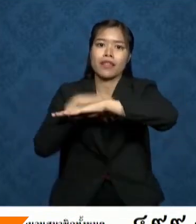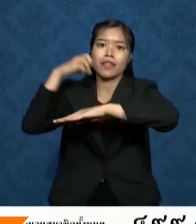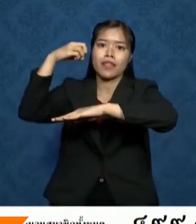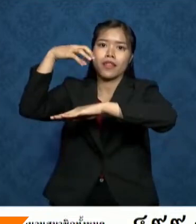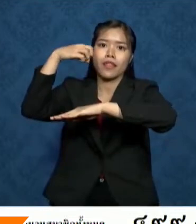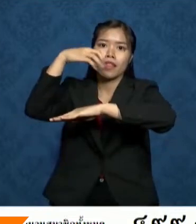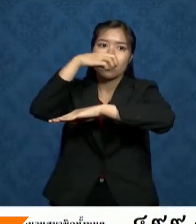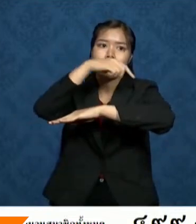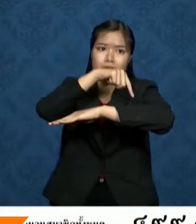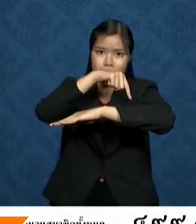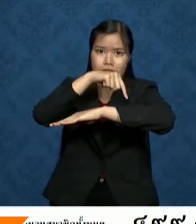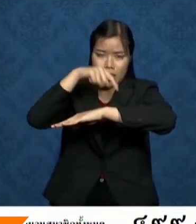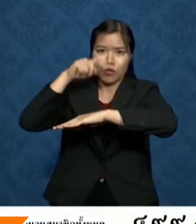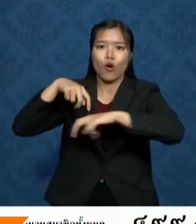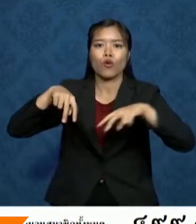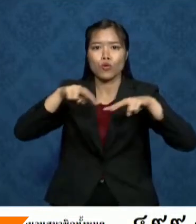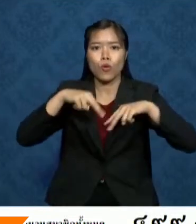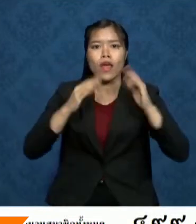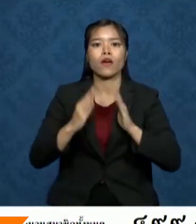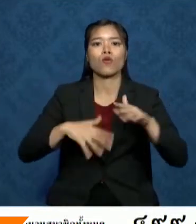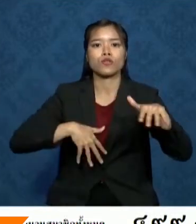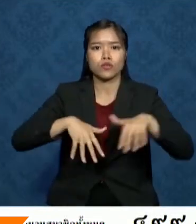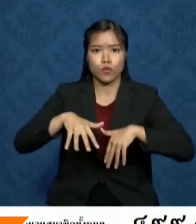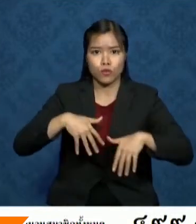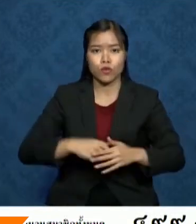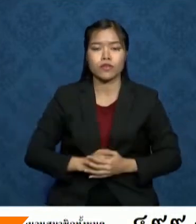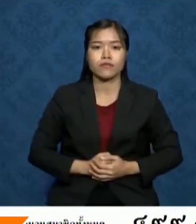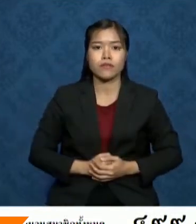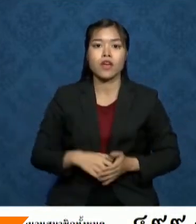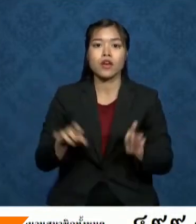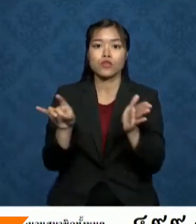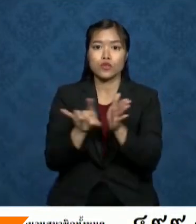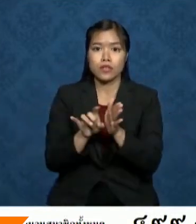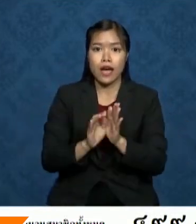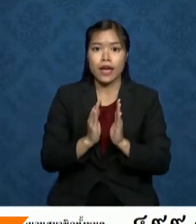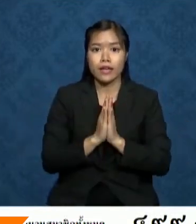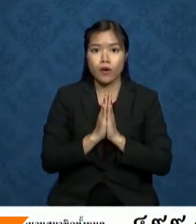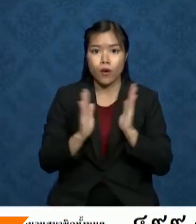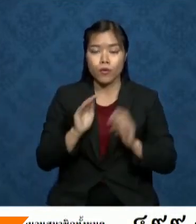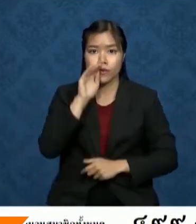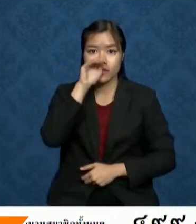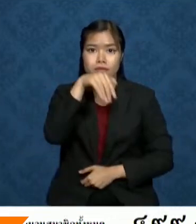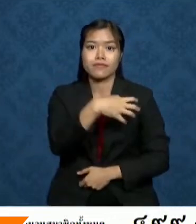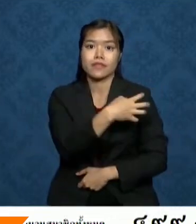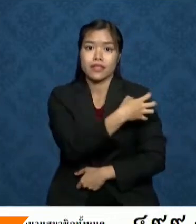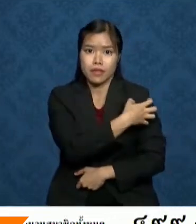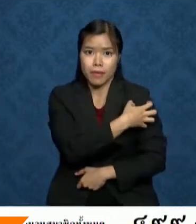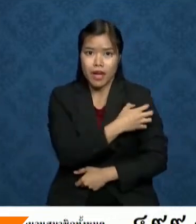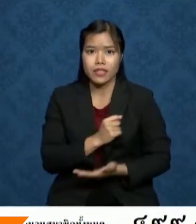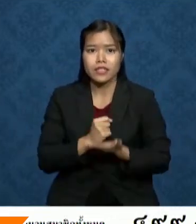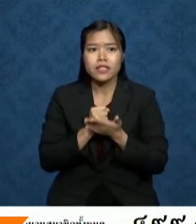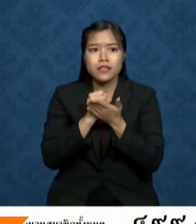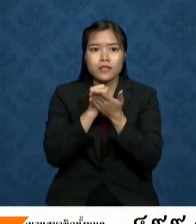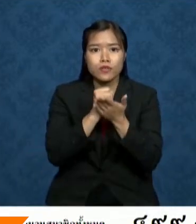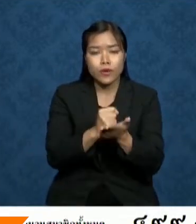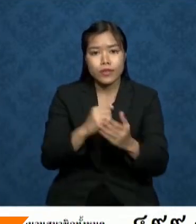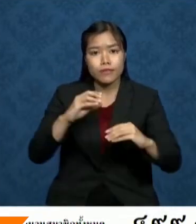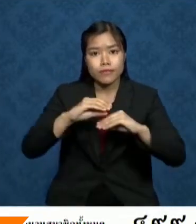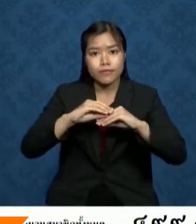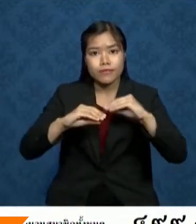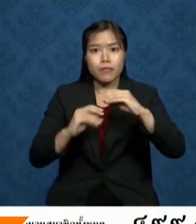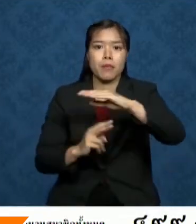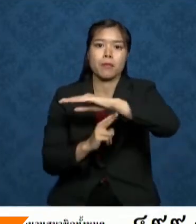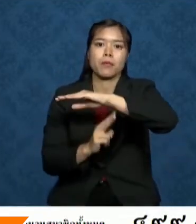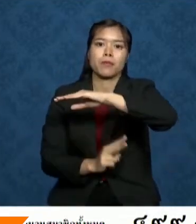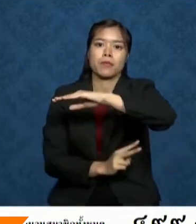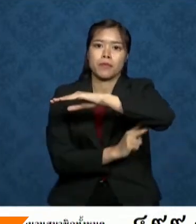วยสร้างในส่นของสภ